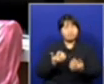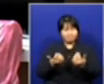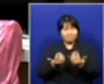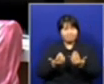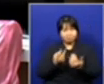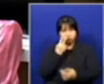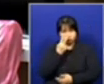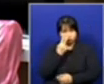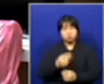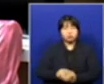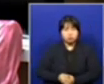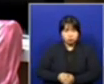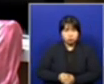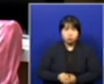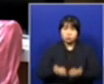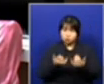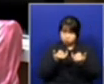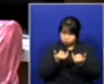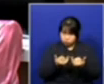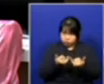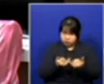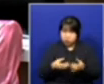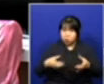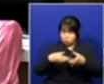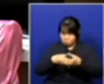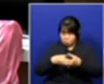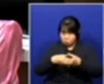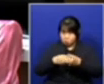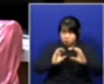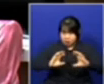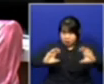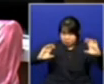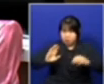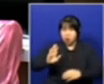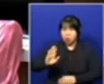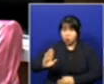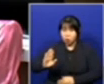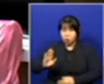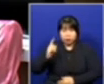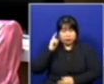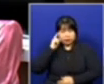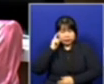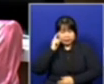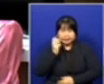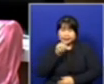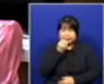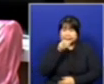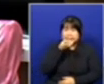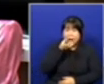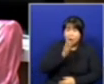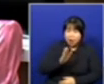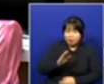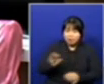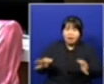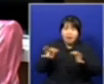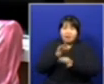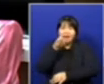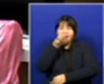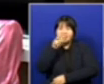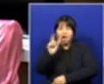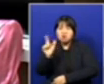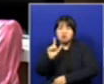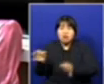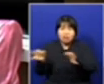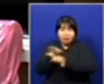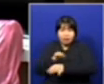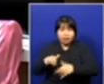าวันนี้เนี่ยพรรคร่วมรัฐบาลของท่านเนี่ยจะกินแกลบแทนข้าวไหมแล้วจะมีปัญหา